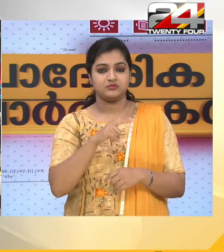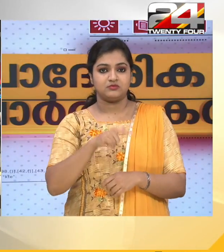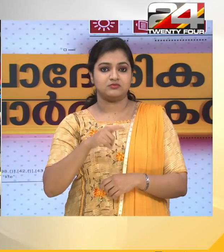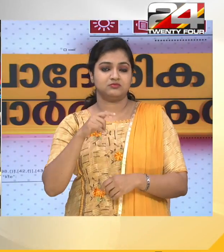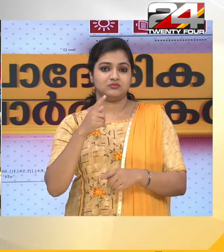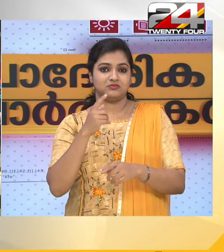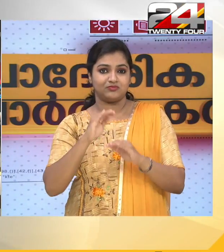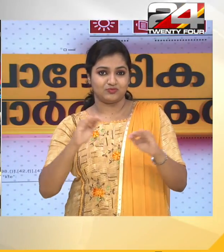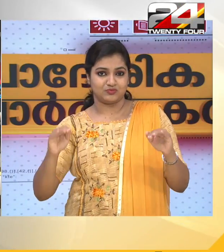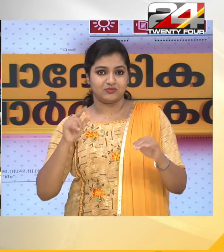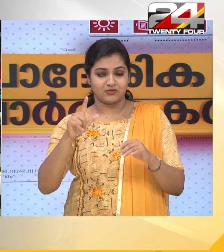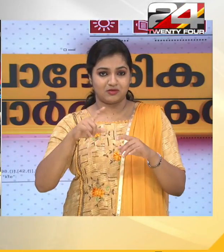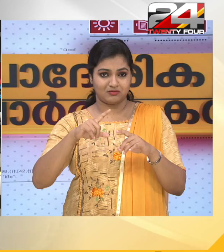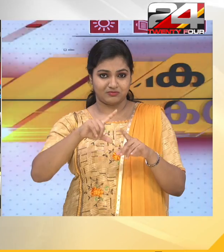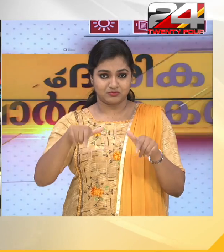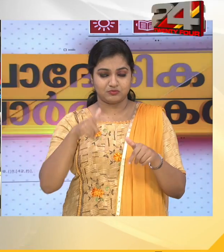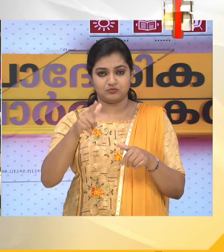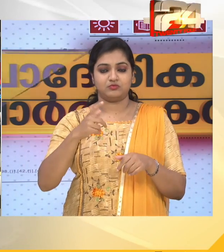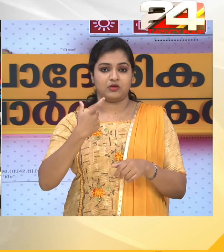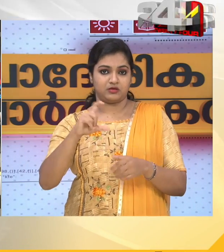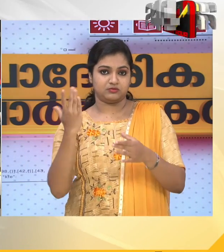കമ്മീഷൻ സ്വമേധയാ കേസെടുത്തു.